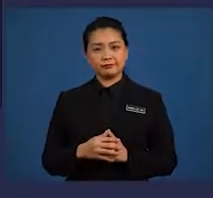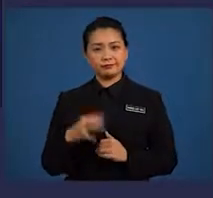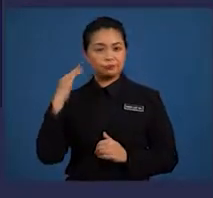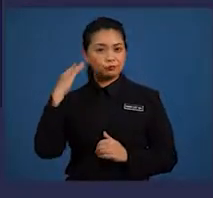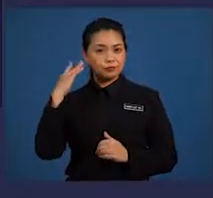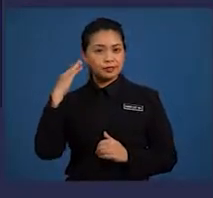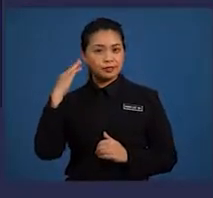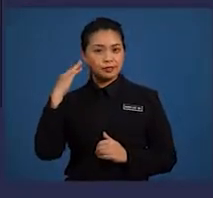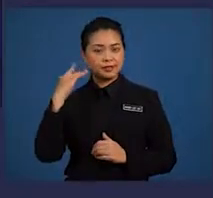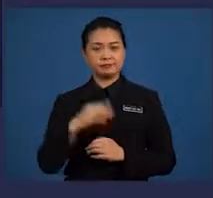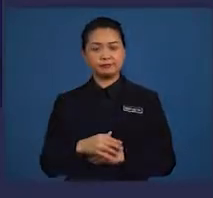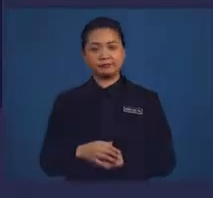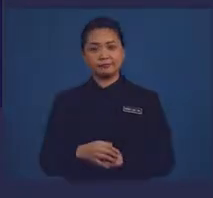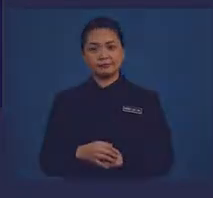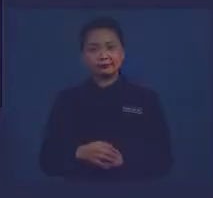Hai